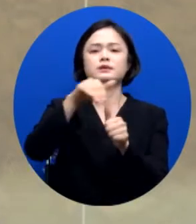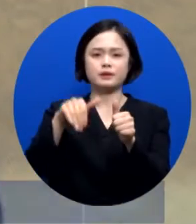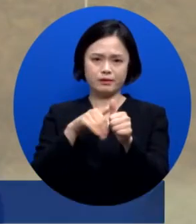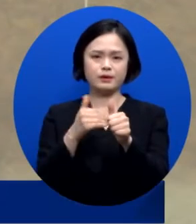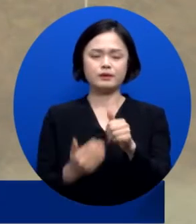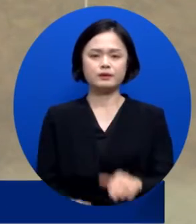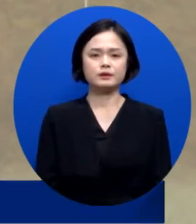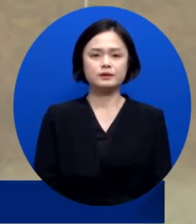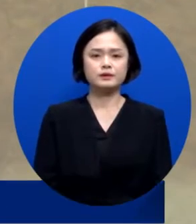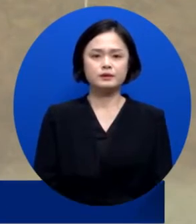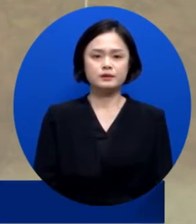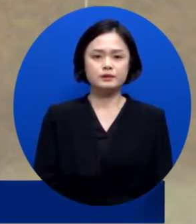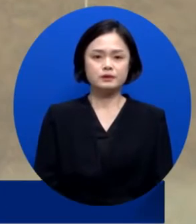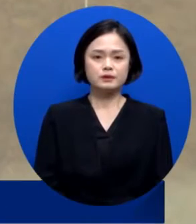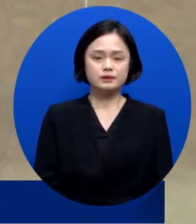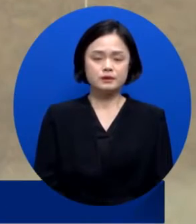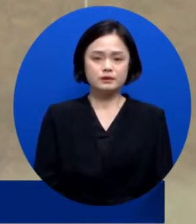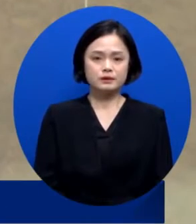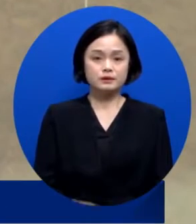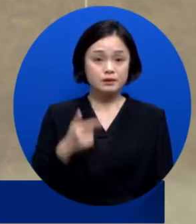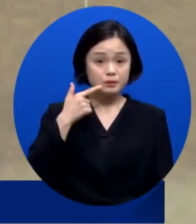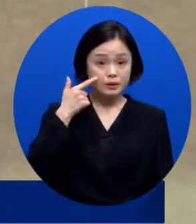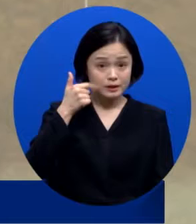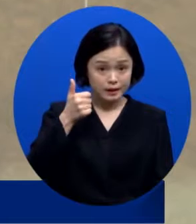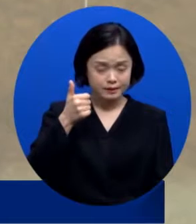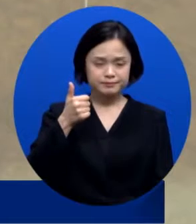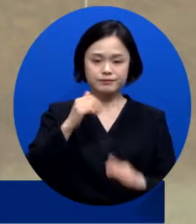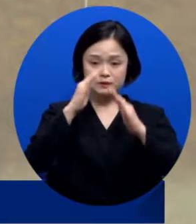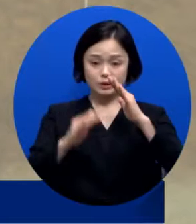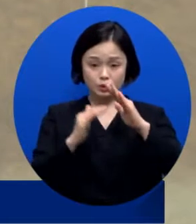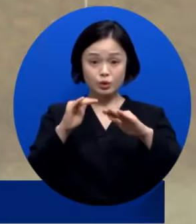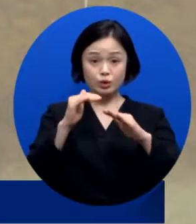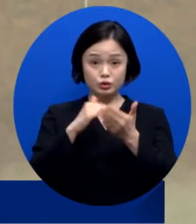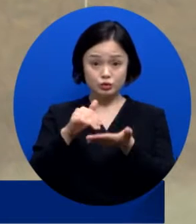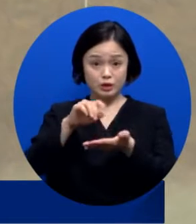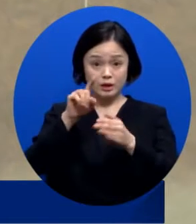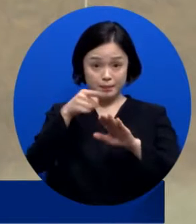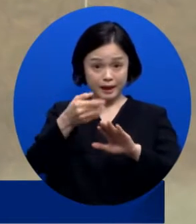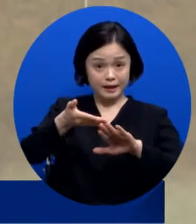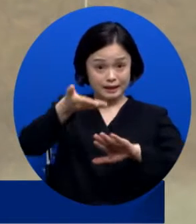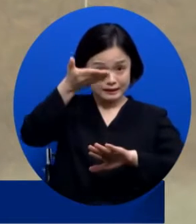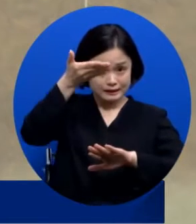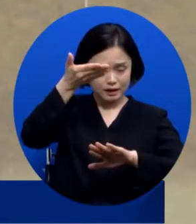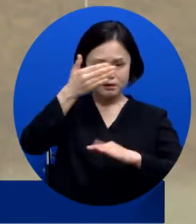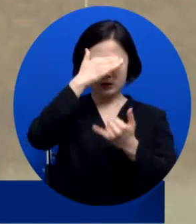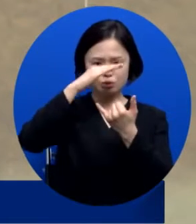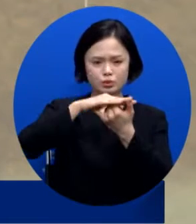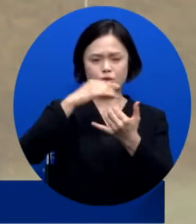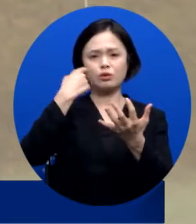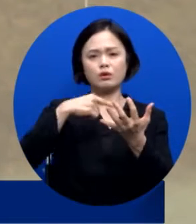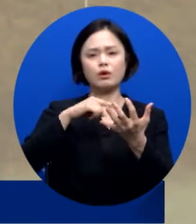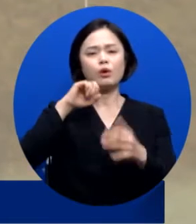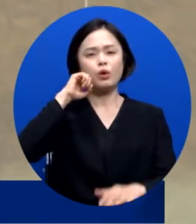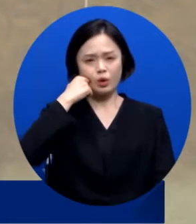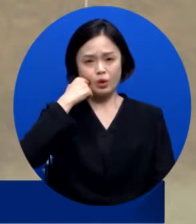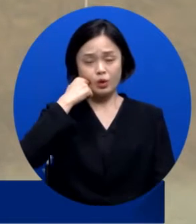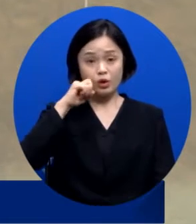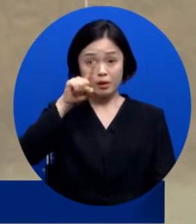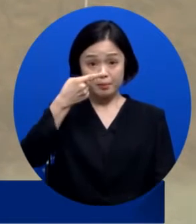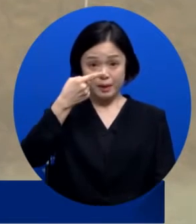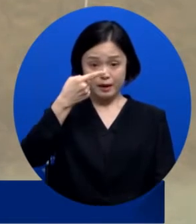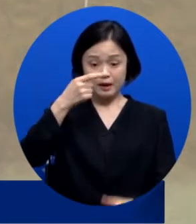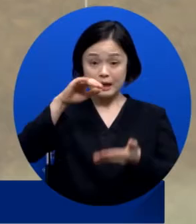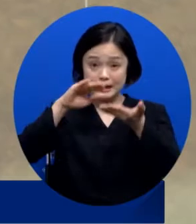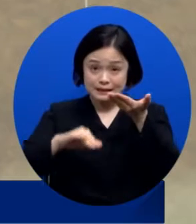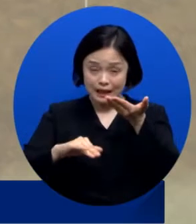100명 이상의 교회 목회자는 다음 세대 교육 문제가 그리고 100명 이하 교회의 목회자는 출석 교인 수 감소가 가장 어려운 점으로 꼽을 수